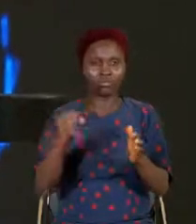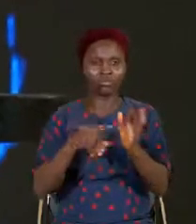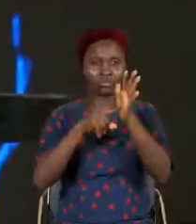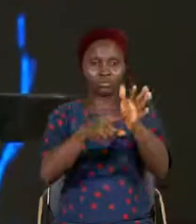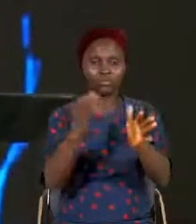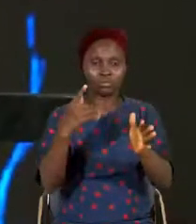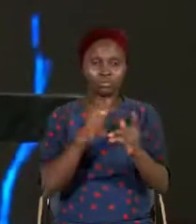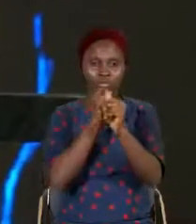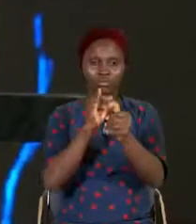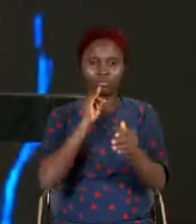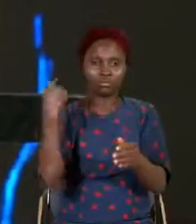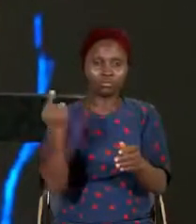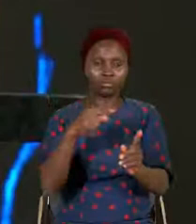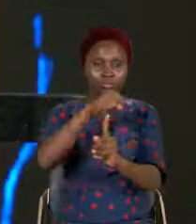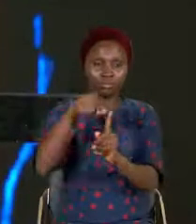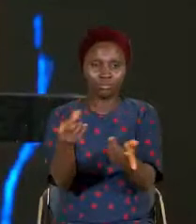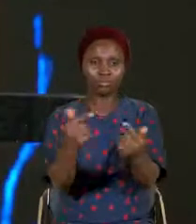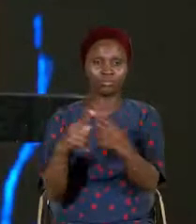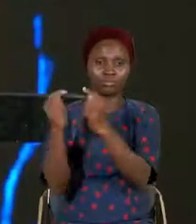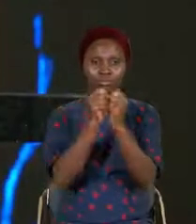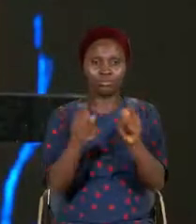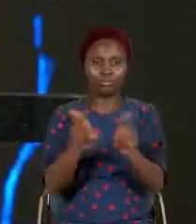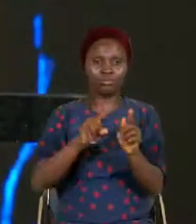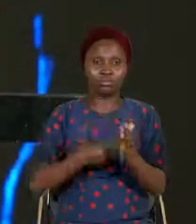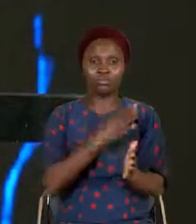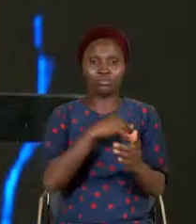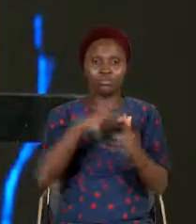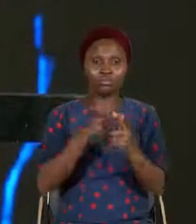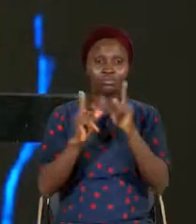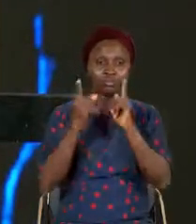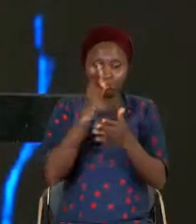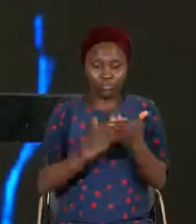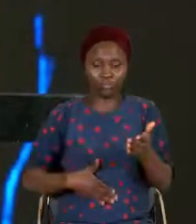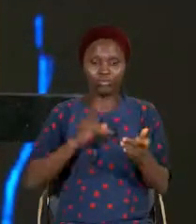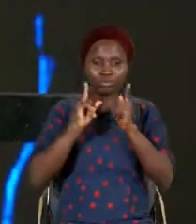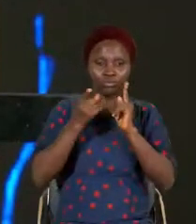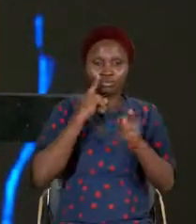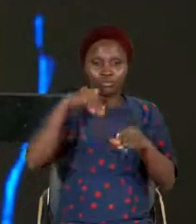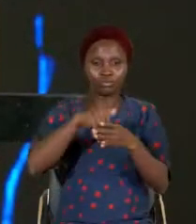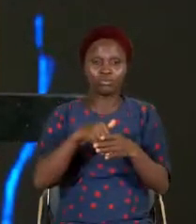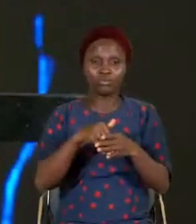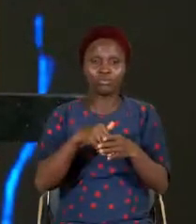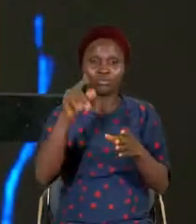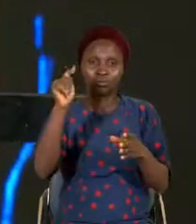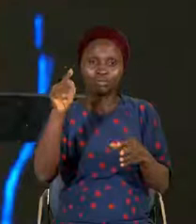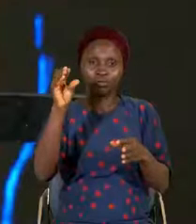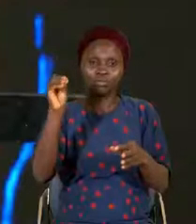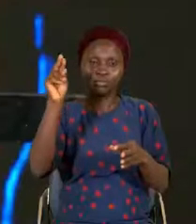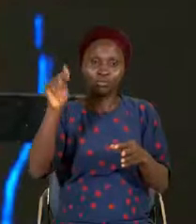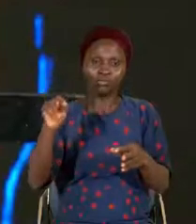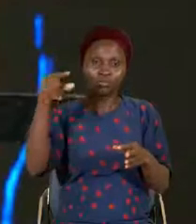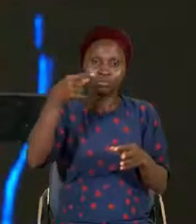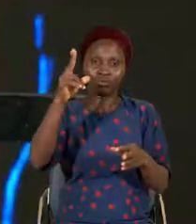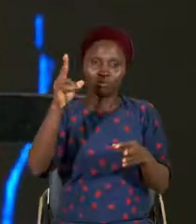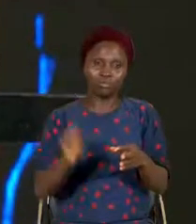manifestation de don est réservée uniquement pour le rassemblement des saints. Lorsqu'on vient, quelqu'un parle, un